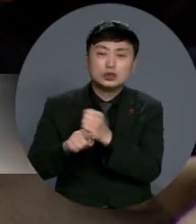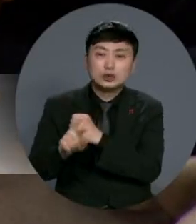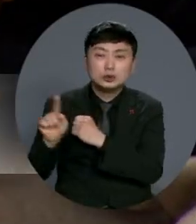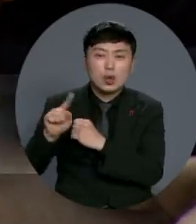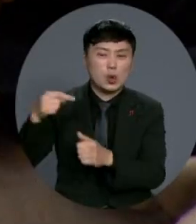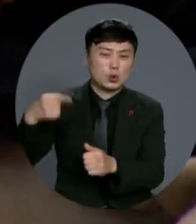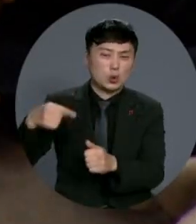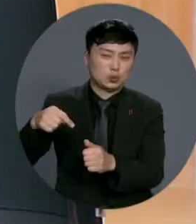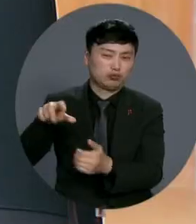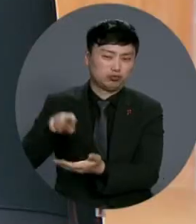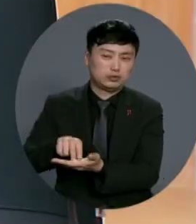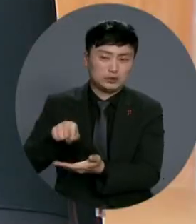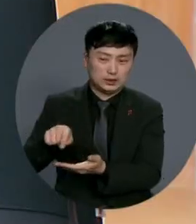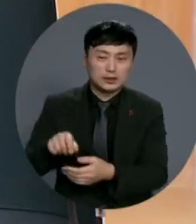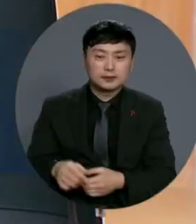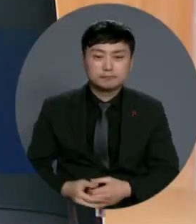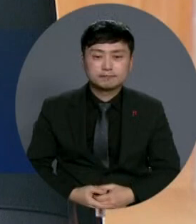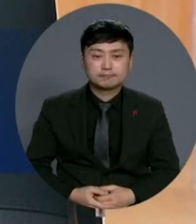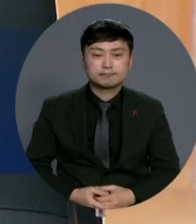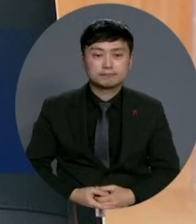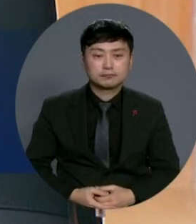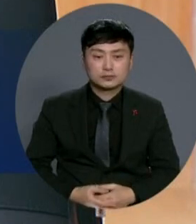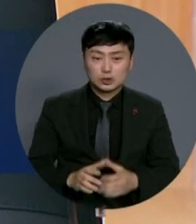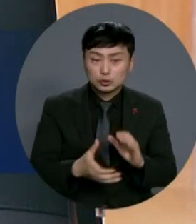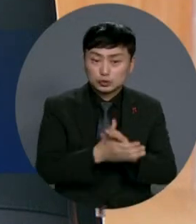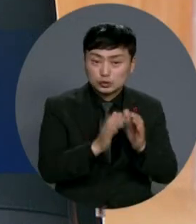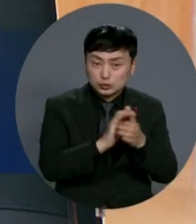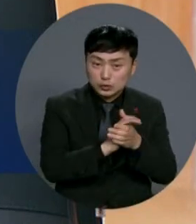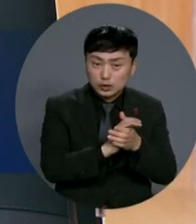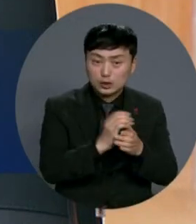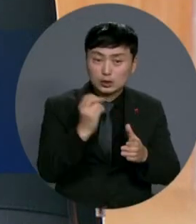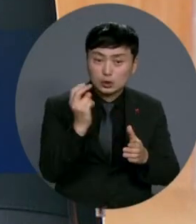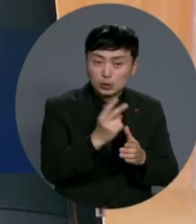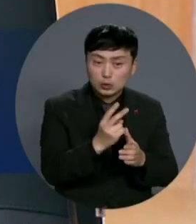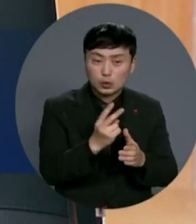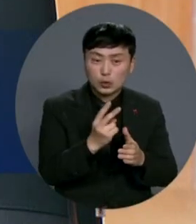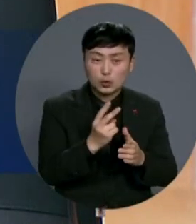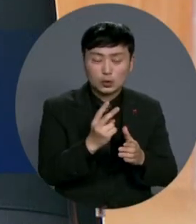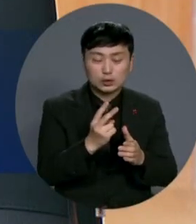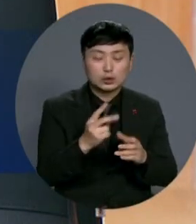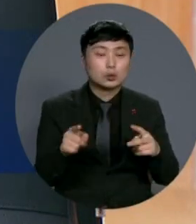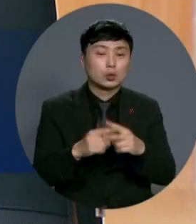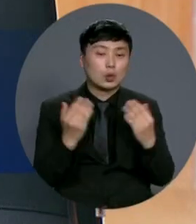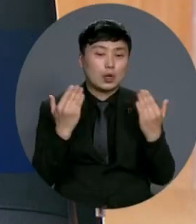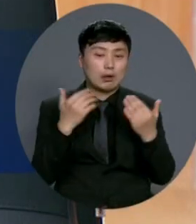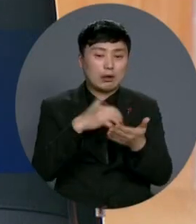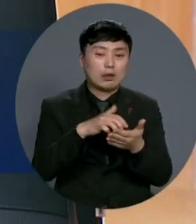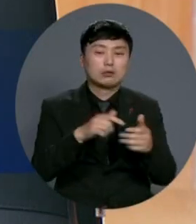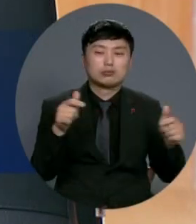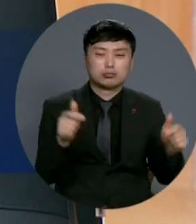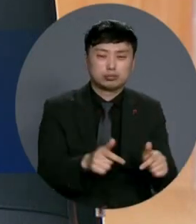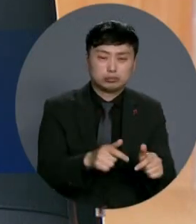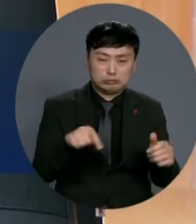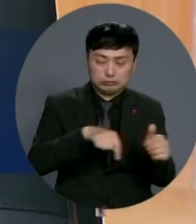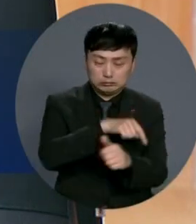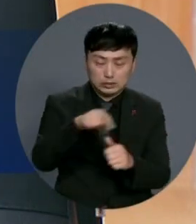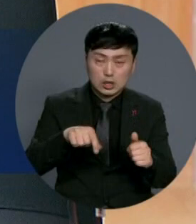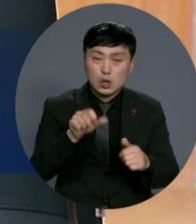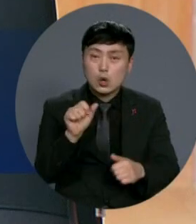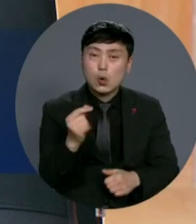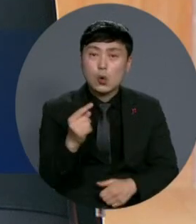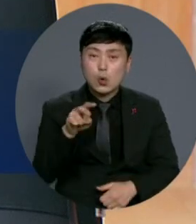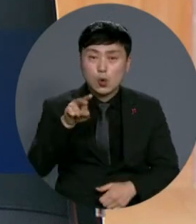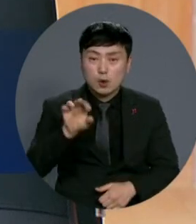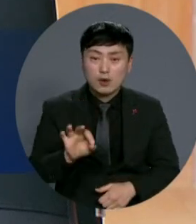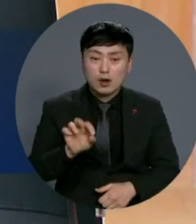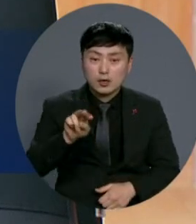교육입니다 초원은 물론 초등도 학생수가 급감하고 있는 상황에서 우리이 호명면